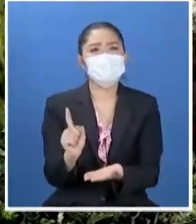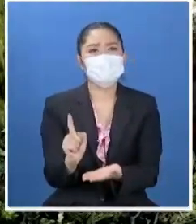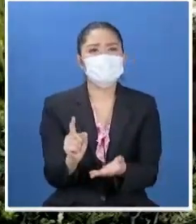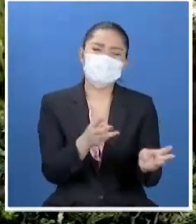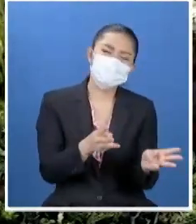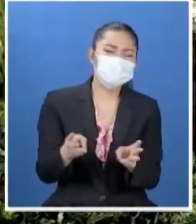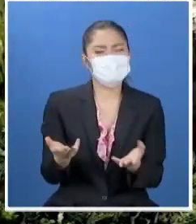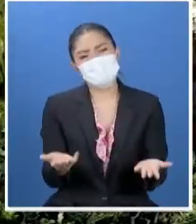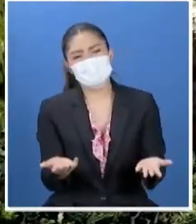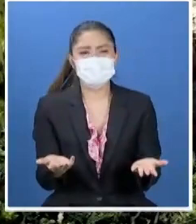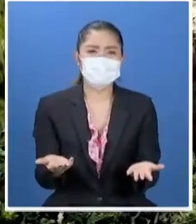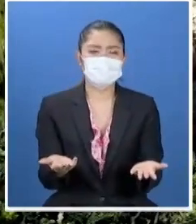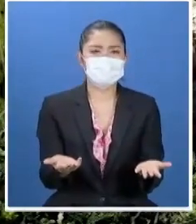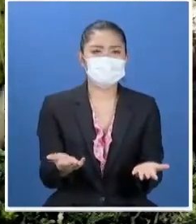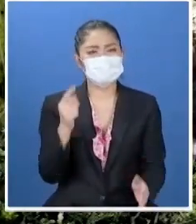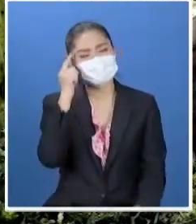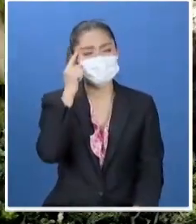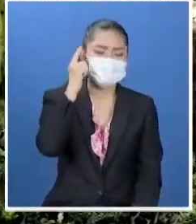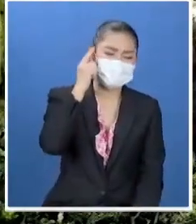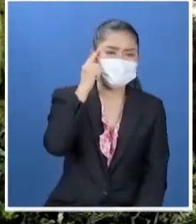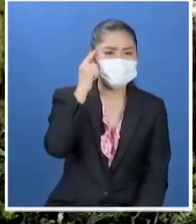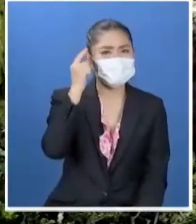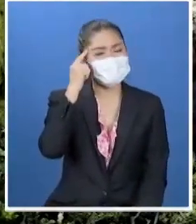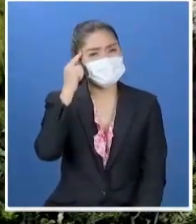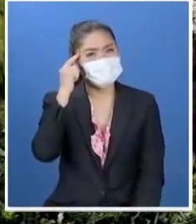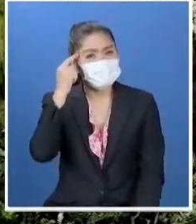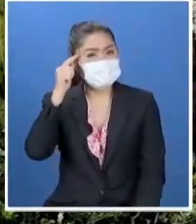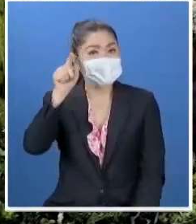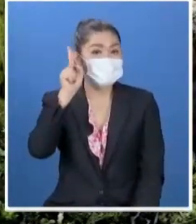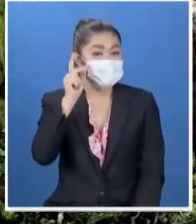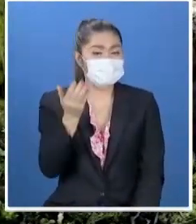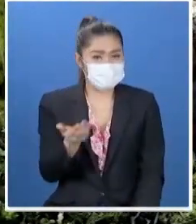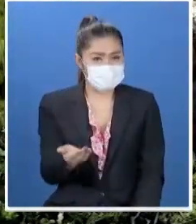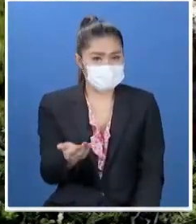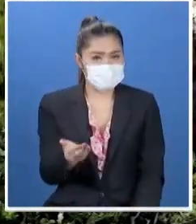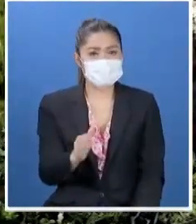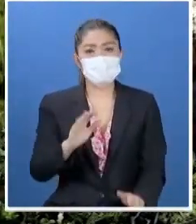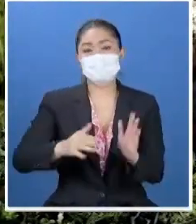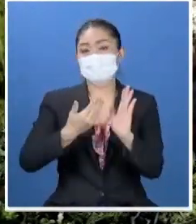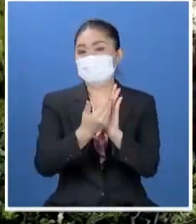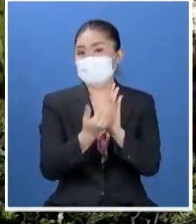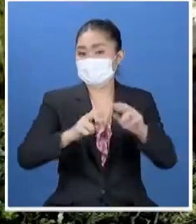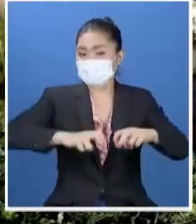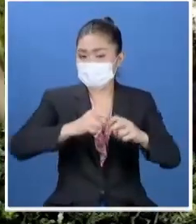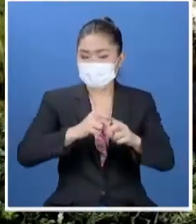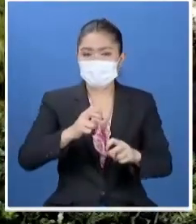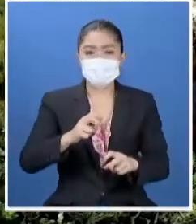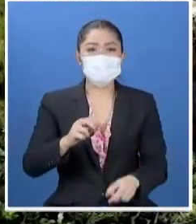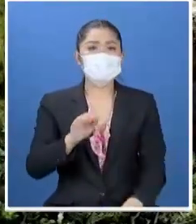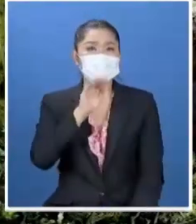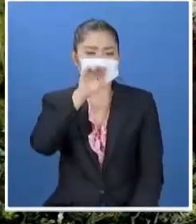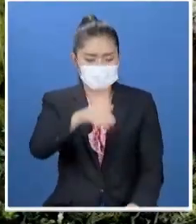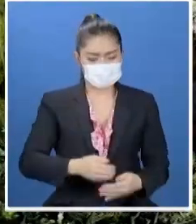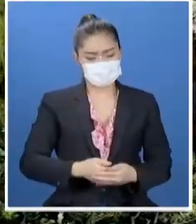ายังไงดีคะคุณผู้ชมคือนึกไปนึกมาก็เลยทำให้นึกถึงข่าวดีค่ะที่จังหวัดสุรินทร์นะคะมีช้างพังตัวหนึ่ง